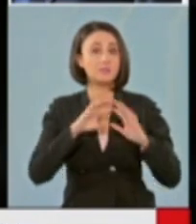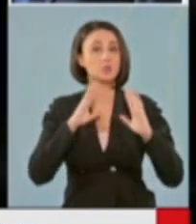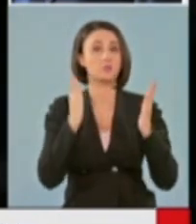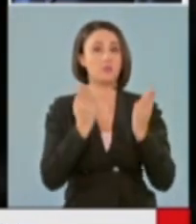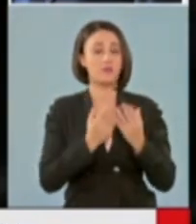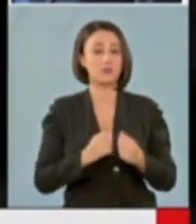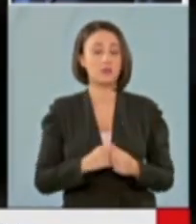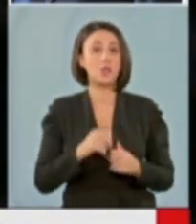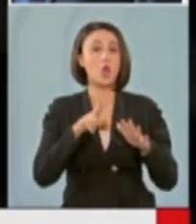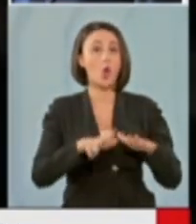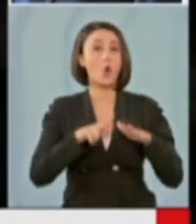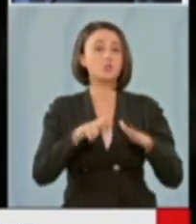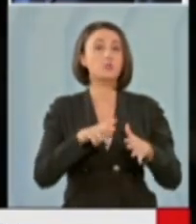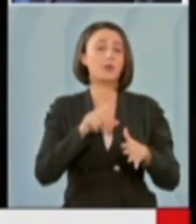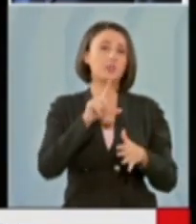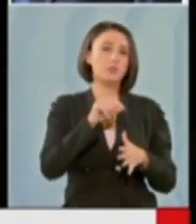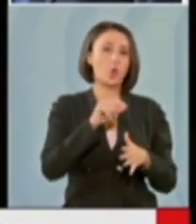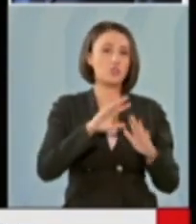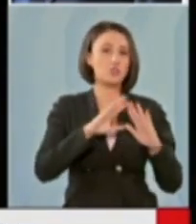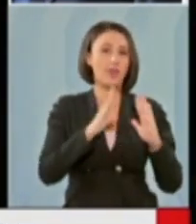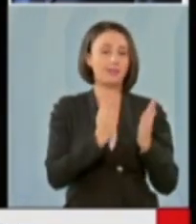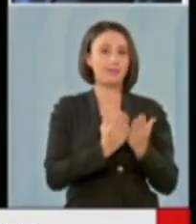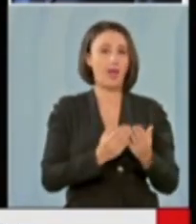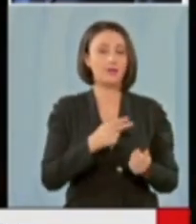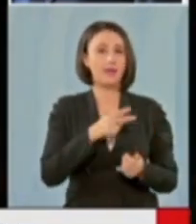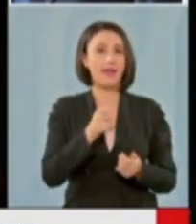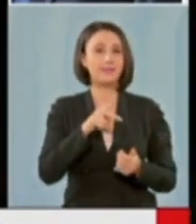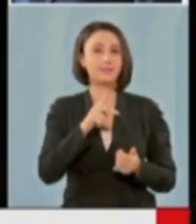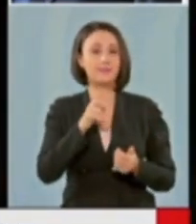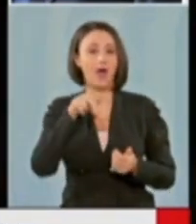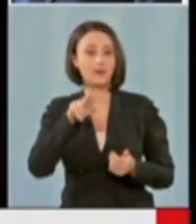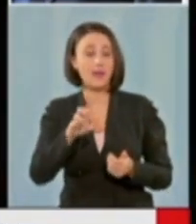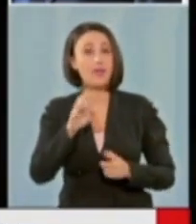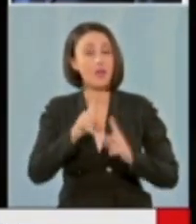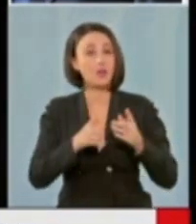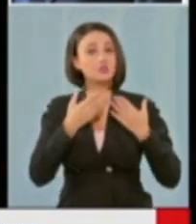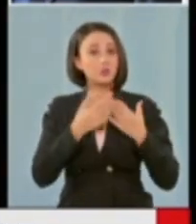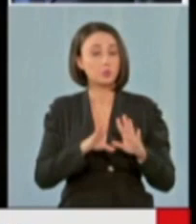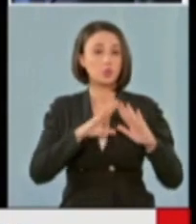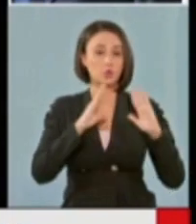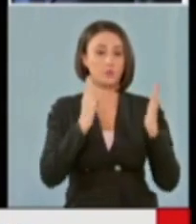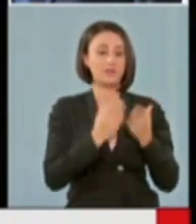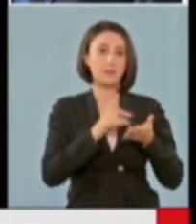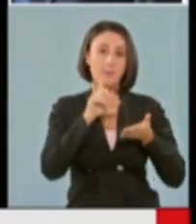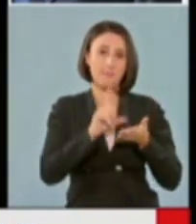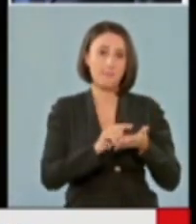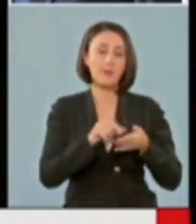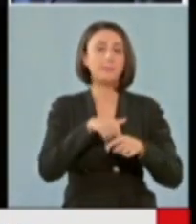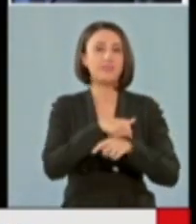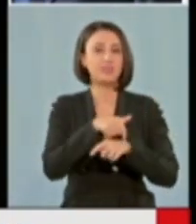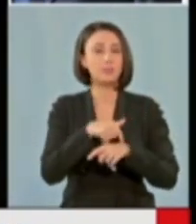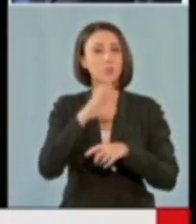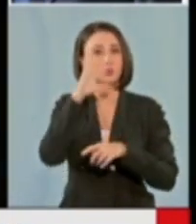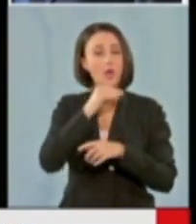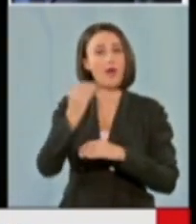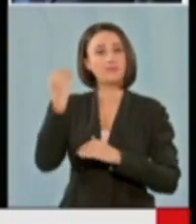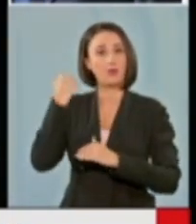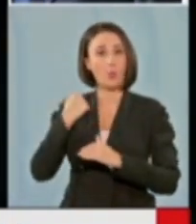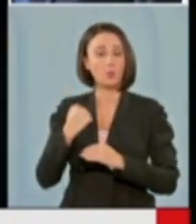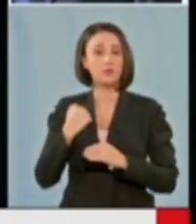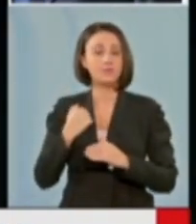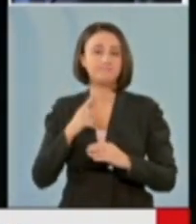de aproximativ 18-20 de hectare. Dacă inițial am avut o suprafață mai mică, în cursul serii